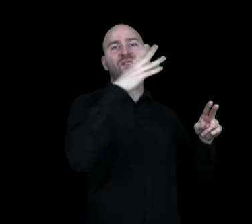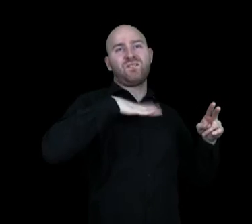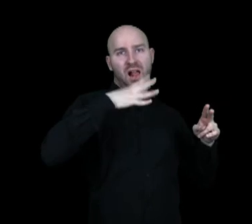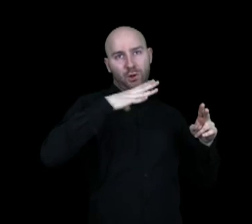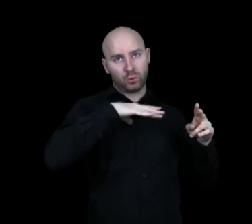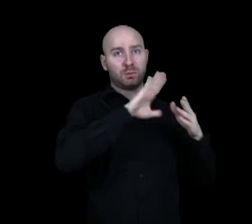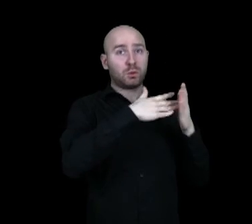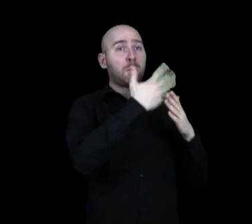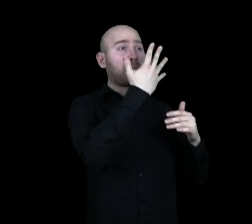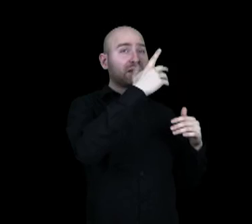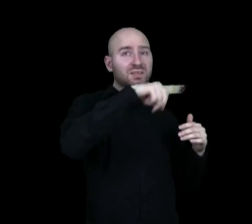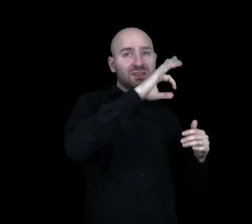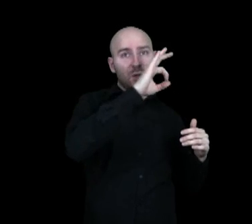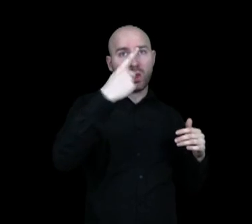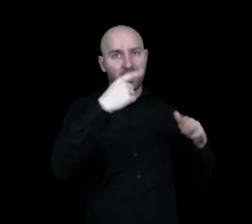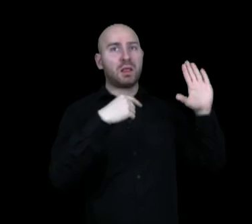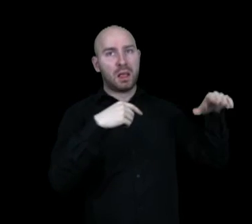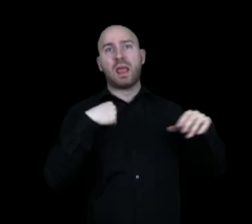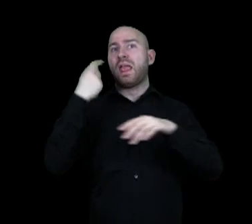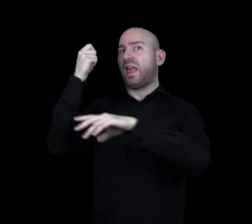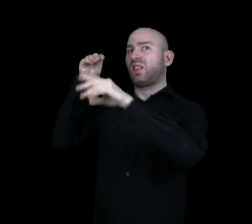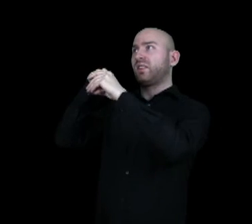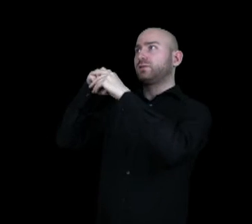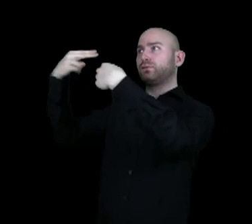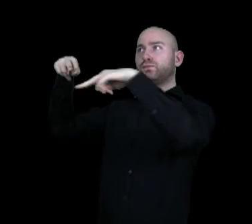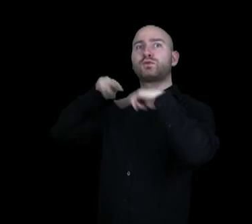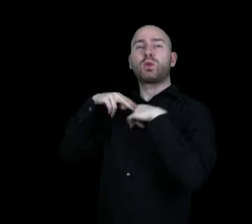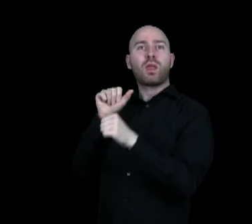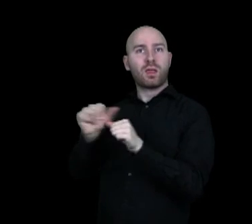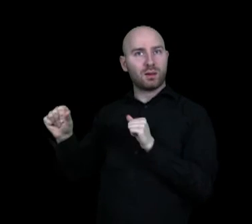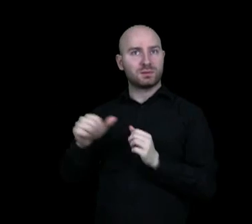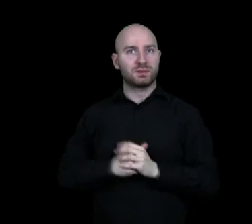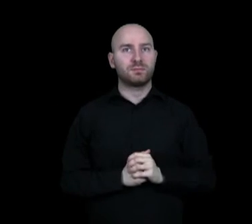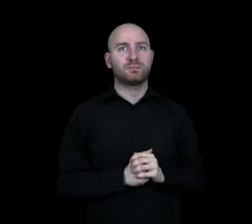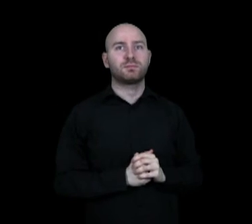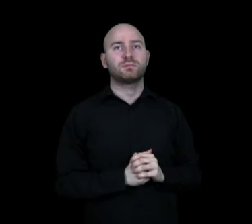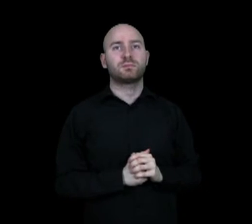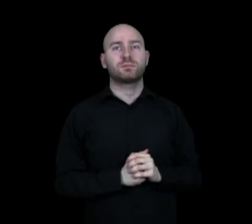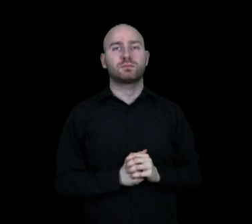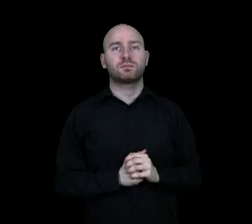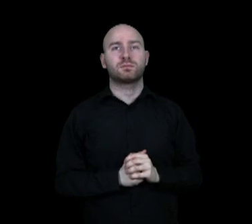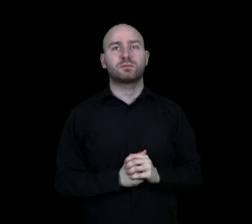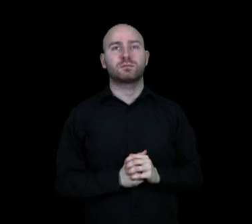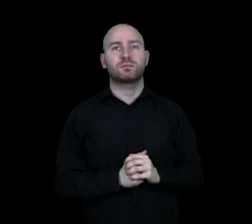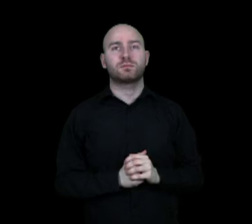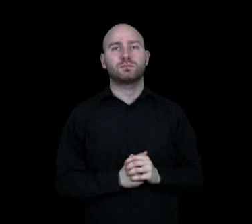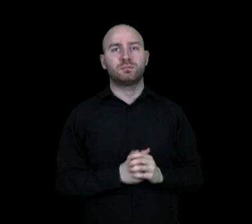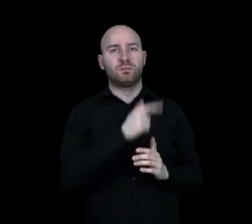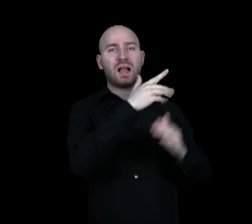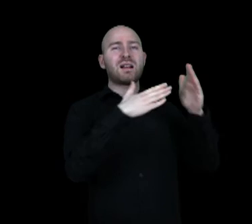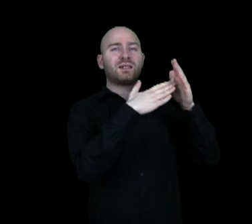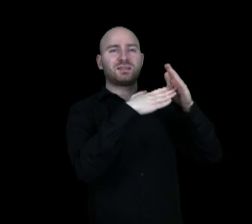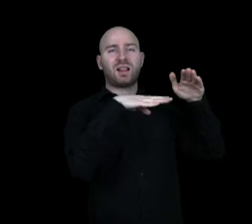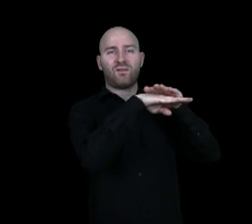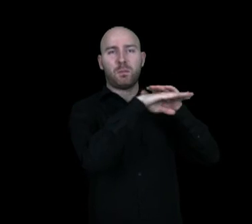itd. Zwrotu z inwestycji. System rezerwy federalnej drukuje pieniądze i kupuje długi. Zwykle to najbezpieczniejsze,